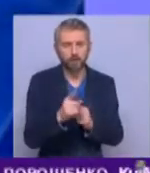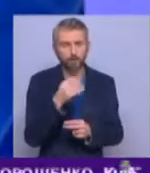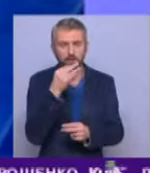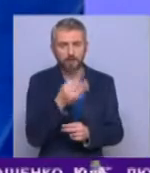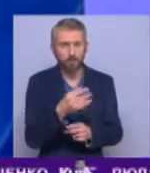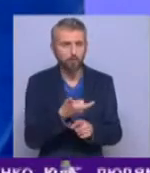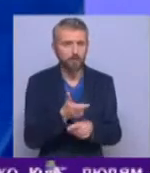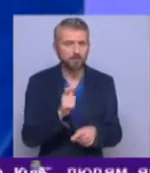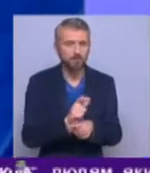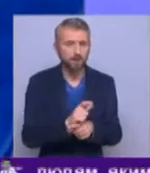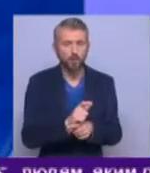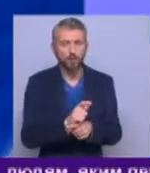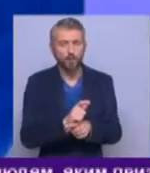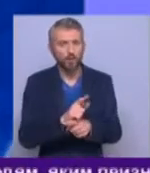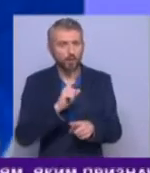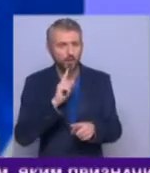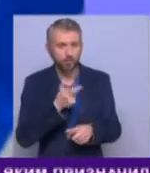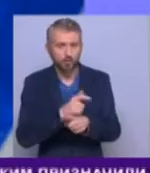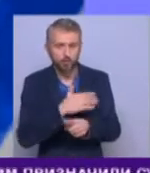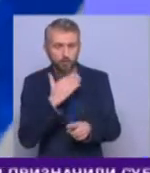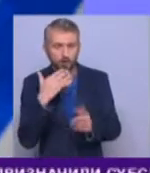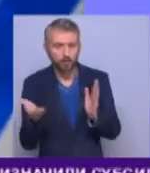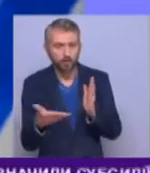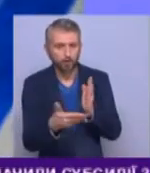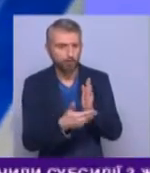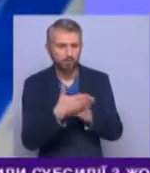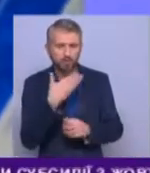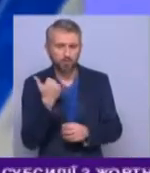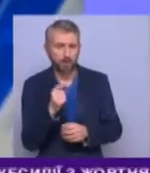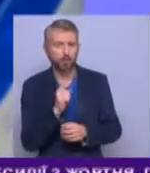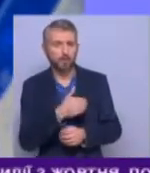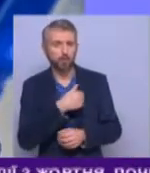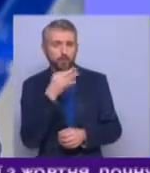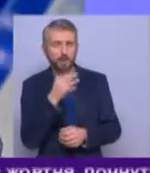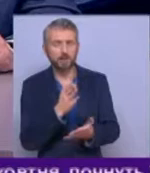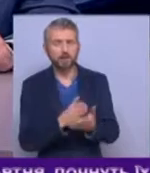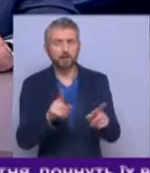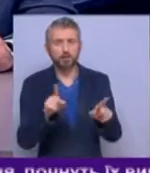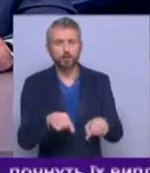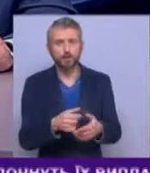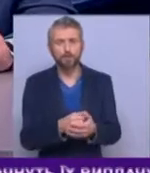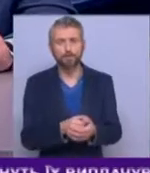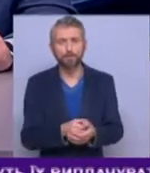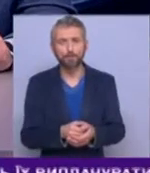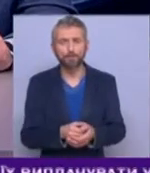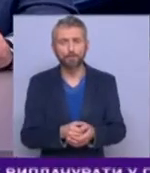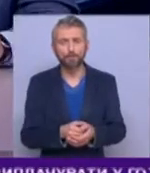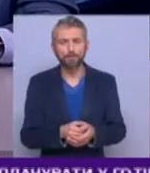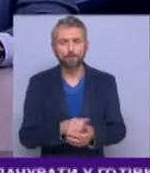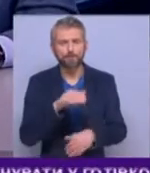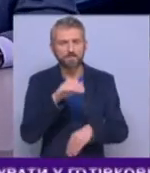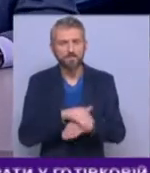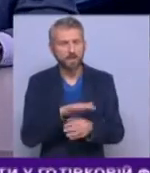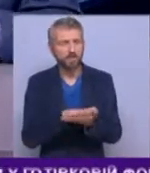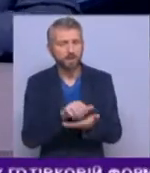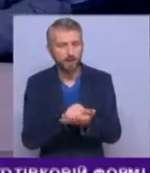що там максимально там стихійно вирубують зелені насадження, немає. Хоча, хочу сказати, є також факти вандалізму.